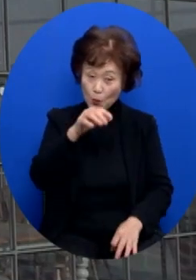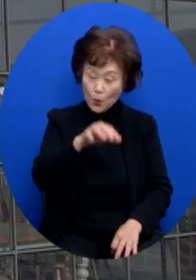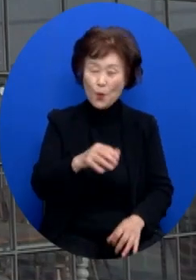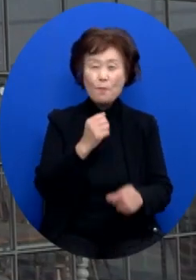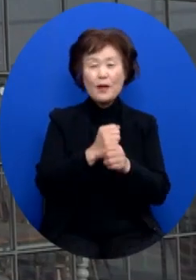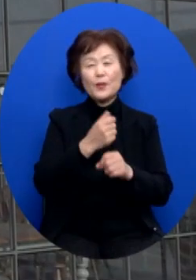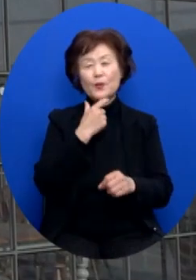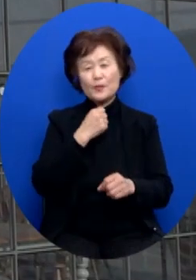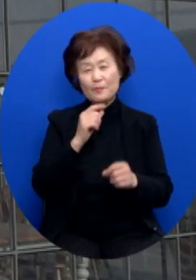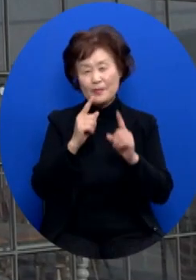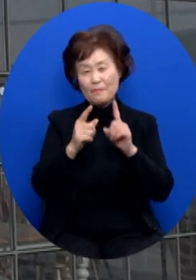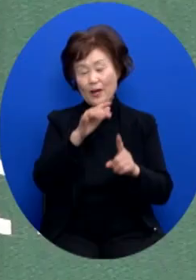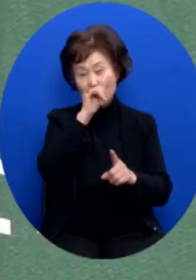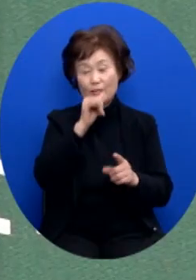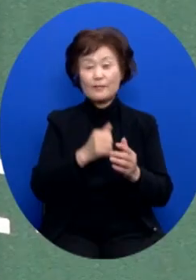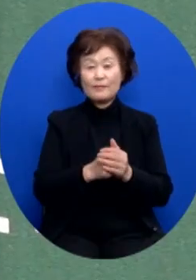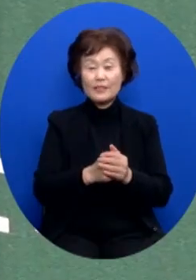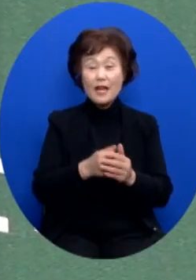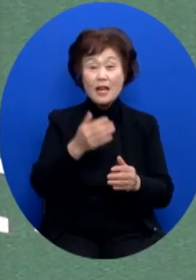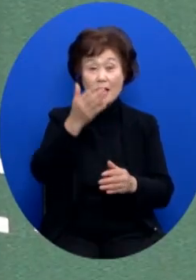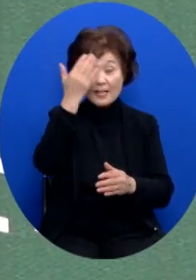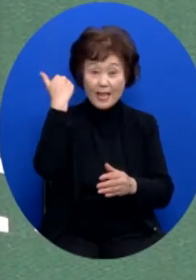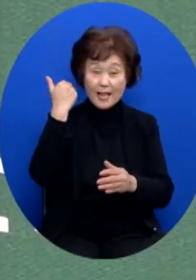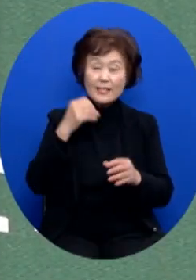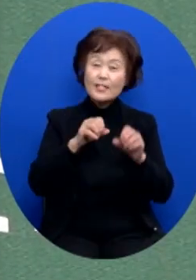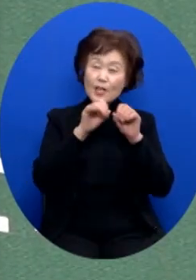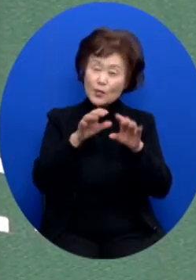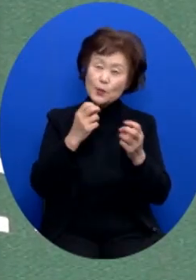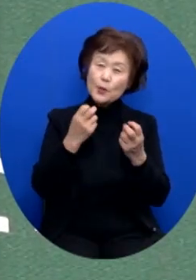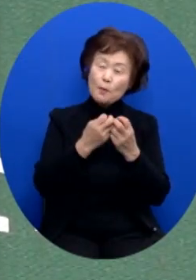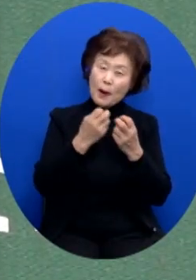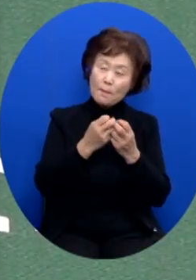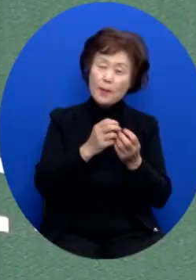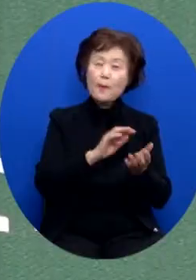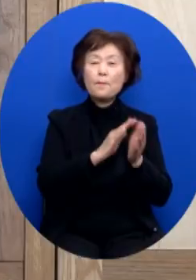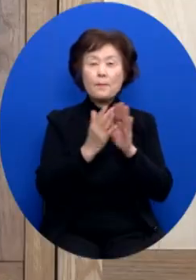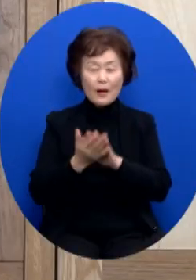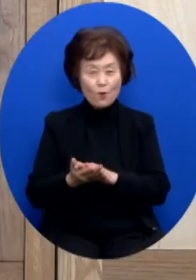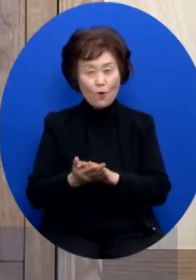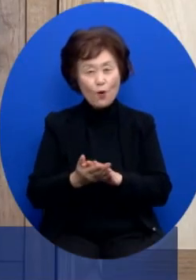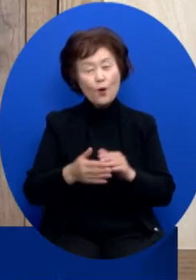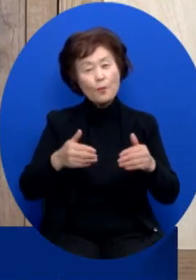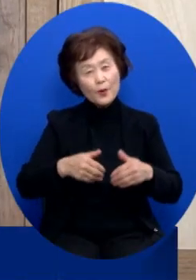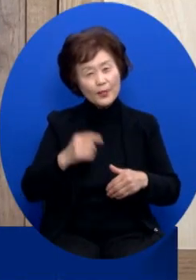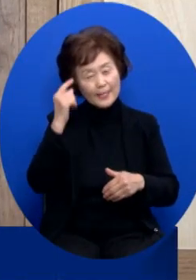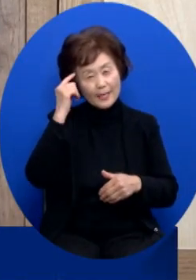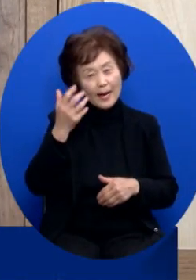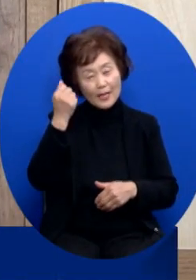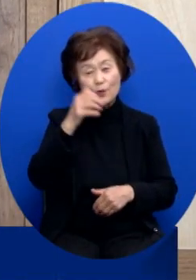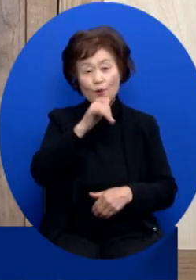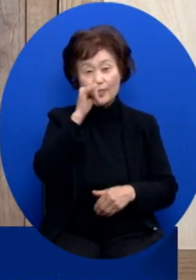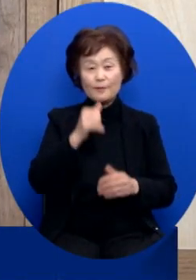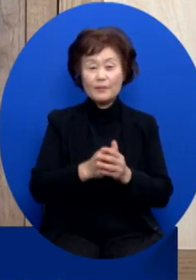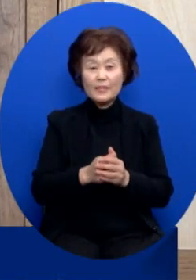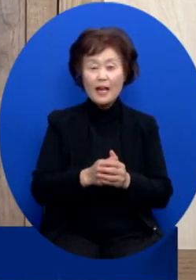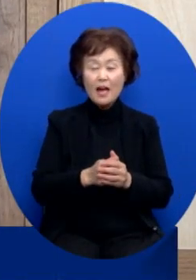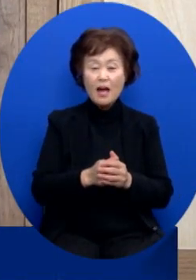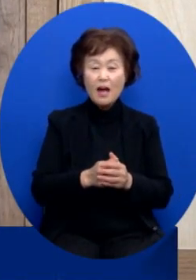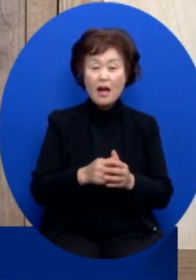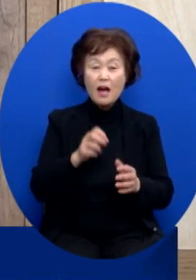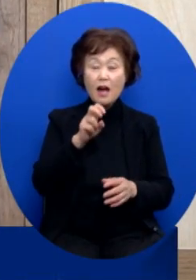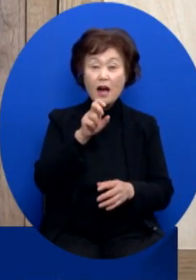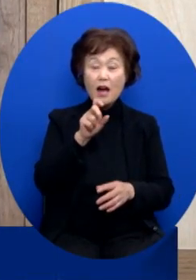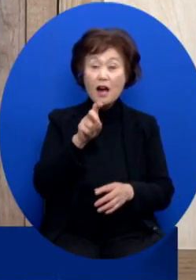말합니다 기존 전도 패러다임을 바꿔보고 싶은 마음이 당긴 겁니다 체로 명명하고 있는